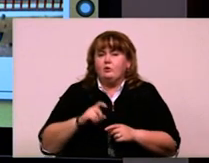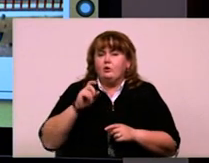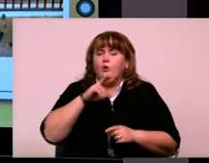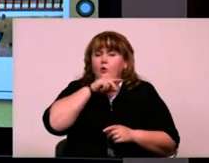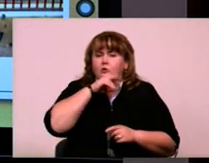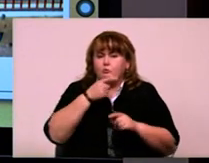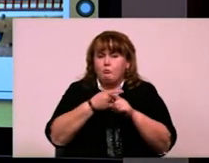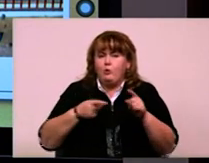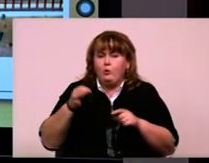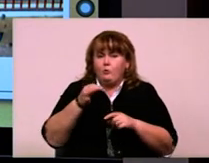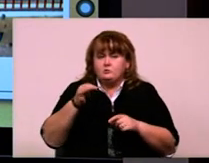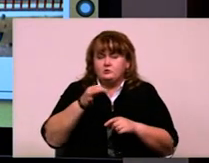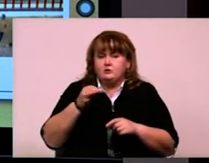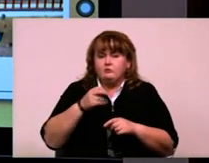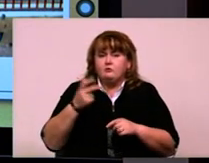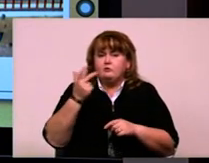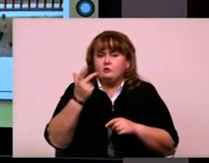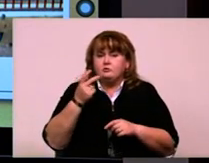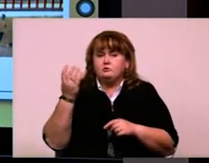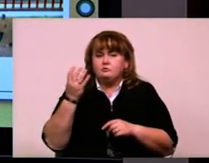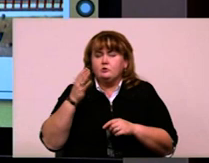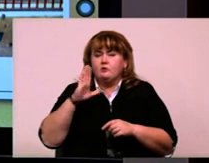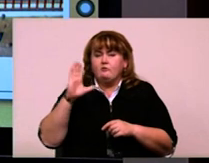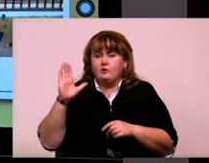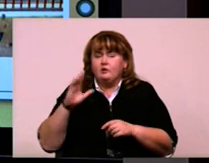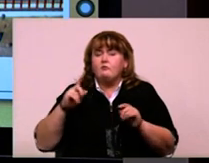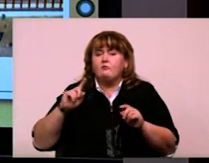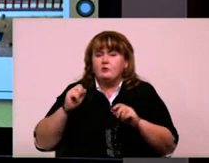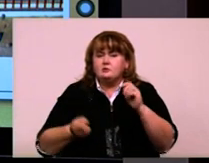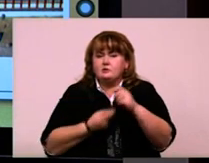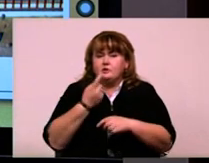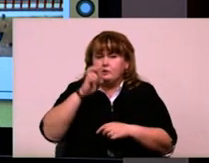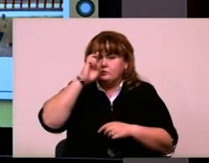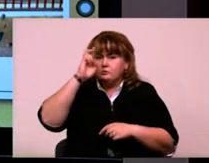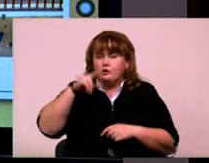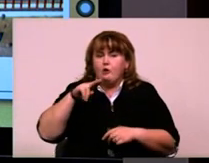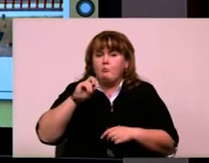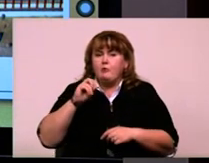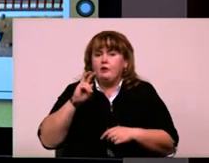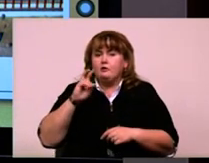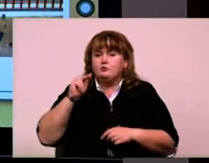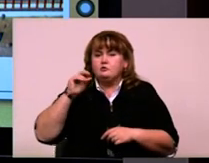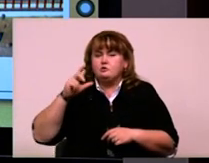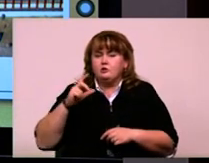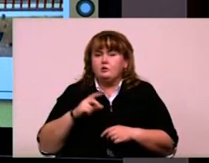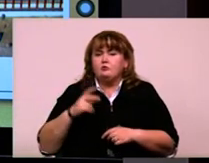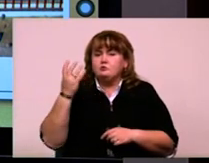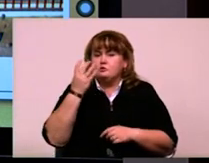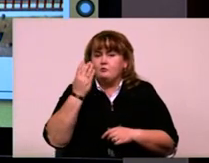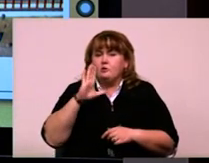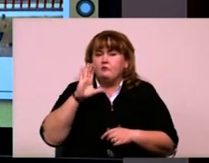корейского полуострова в 3-4 веках возникает государство Пэкче. В 4